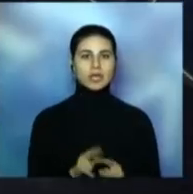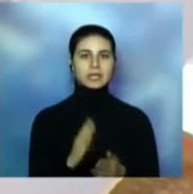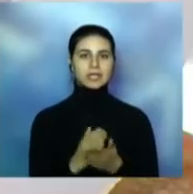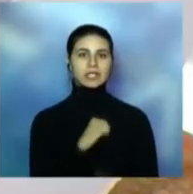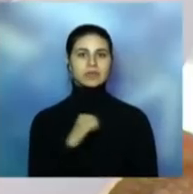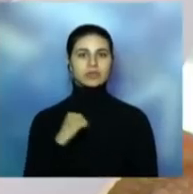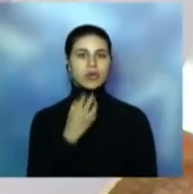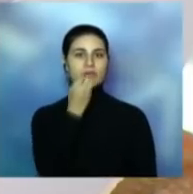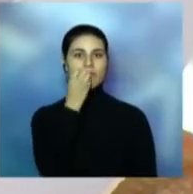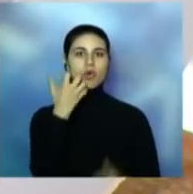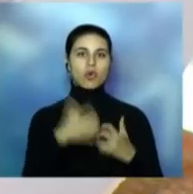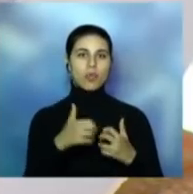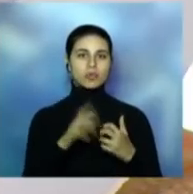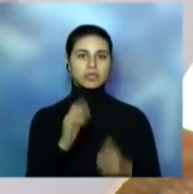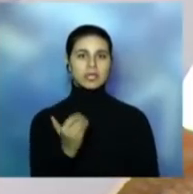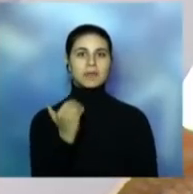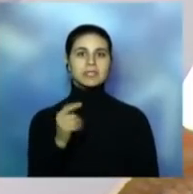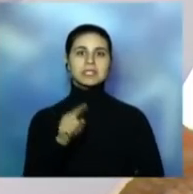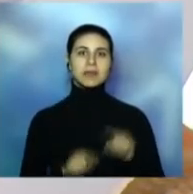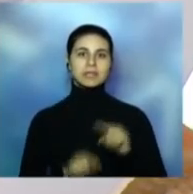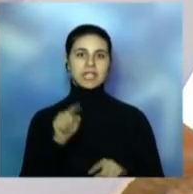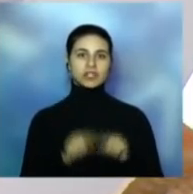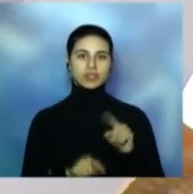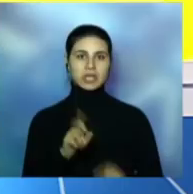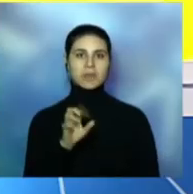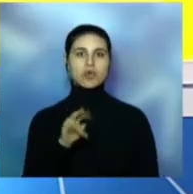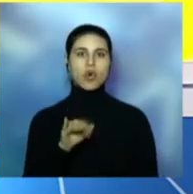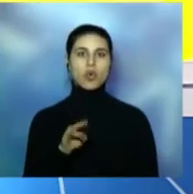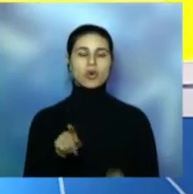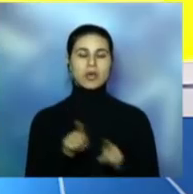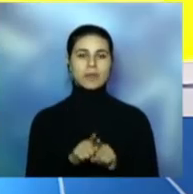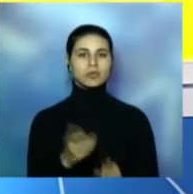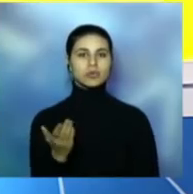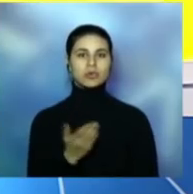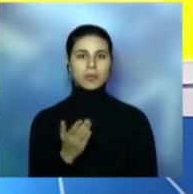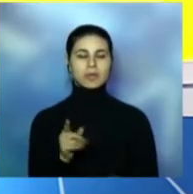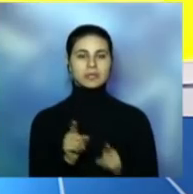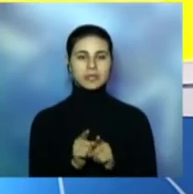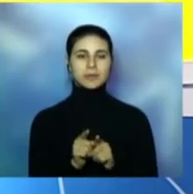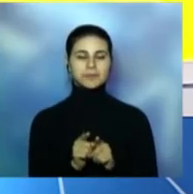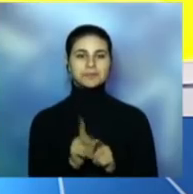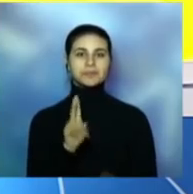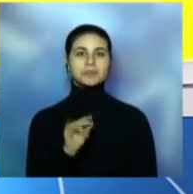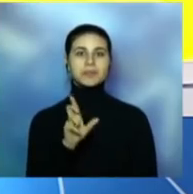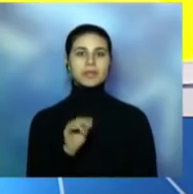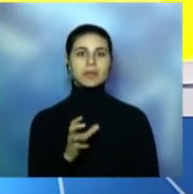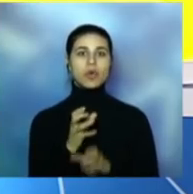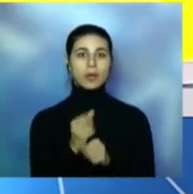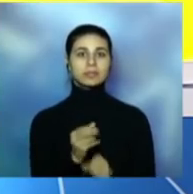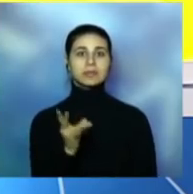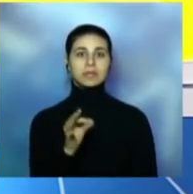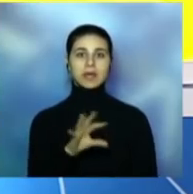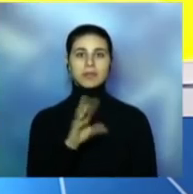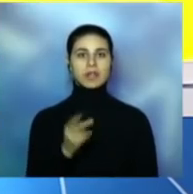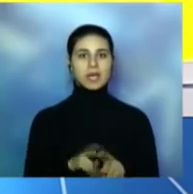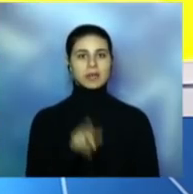საკუთრივ ყავილოვანი კომპოსტო და მისი ბიძაშვილი ბროკოლი, რომელიც კიბოს განვითარების რისკს ამცირებს, მაგრამ